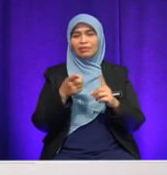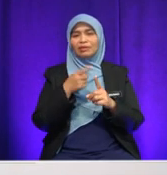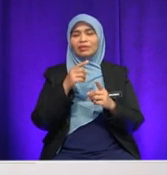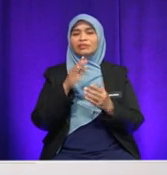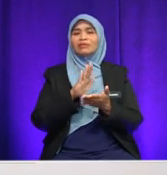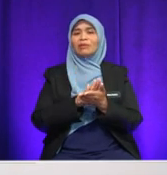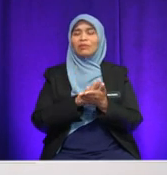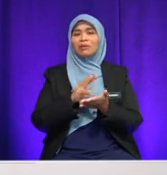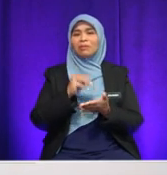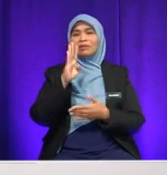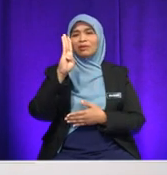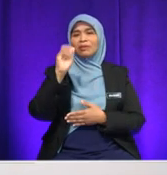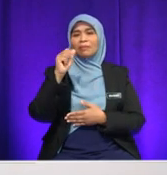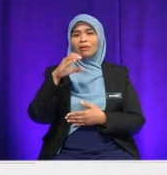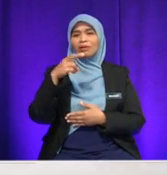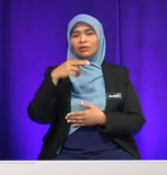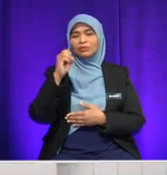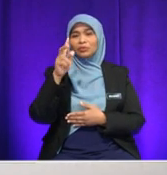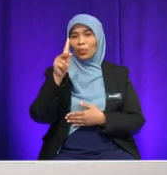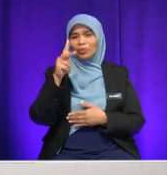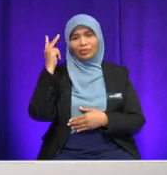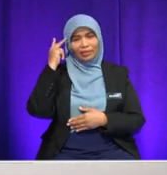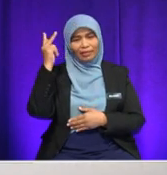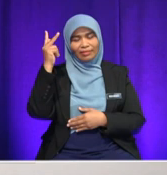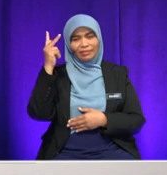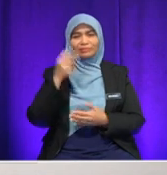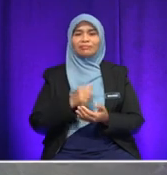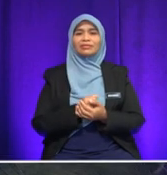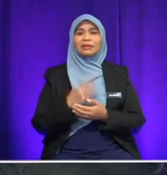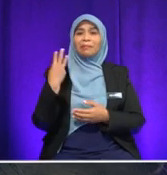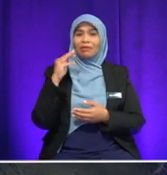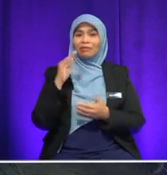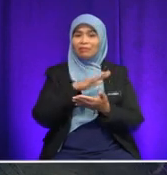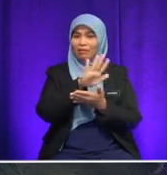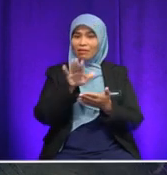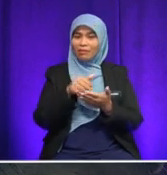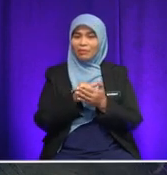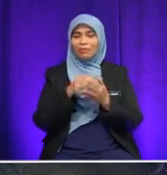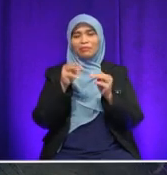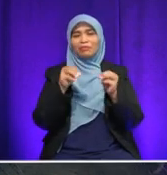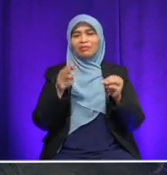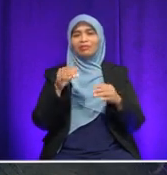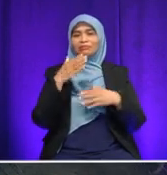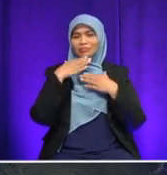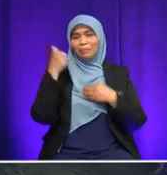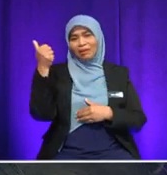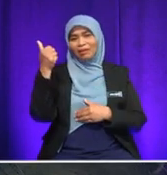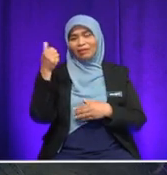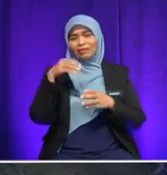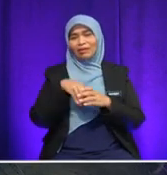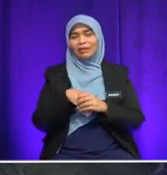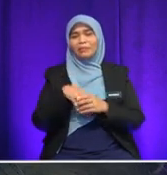SMK Bacok Kelantan. Betul cikgu. Mereka semua antara pelajar-pelajar yang cemerlang dalam kesusasteraan Melayu